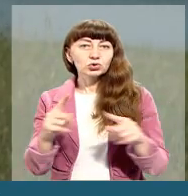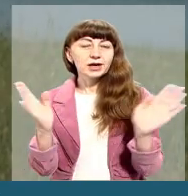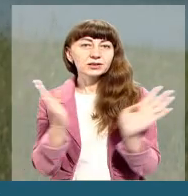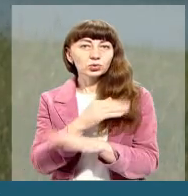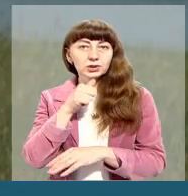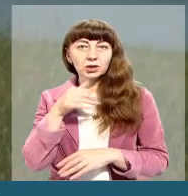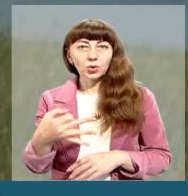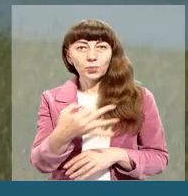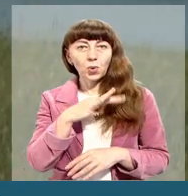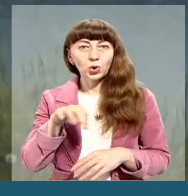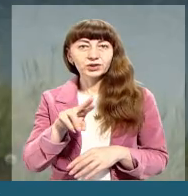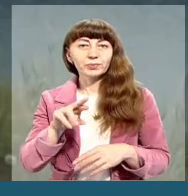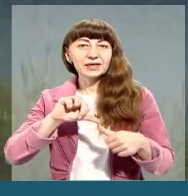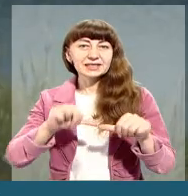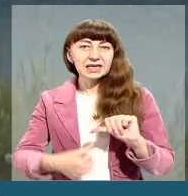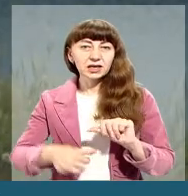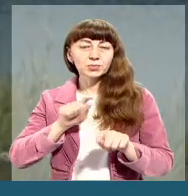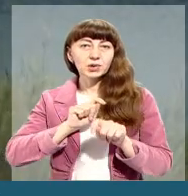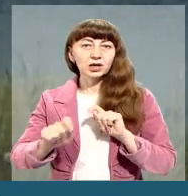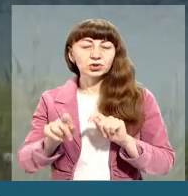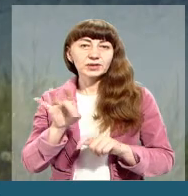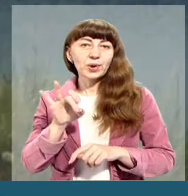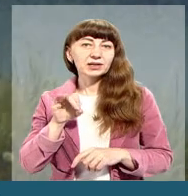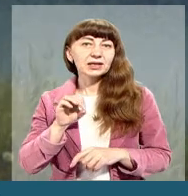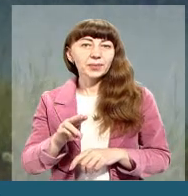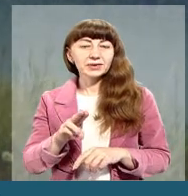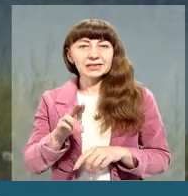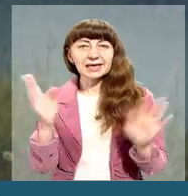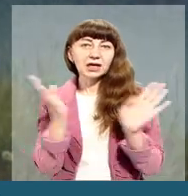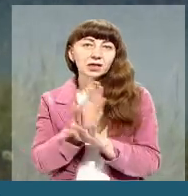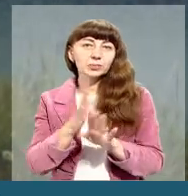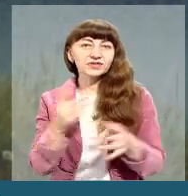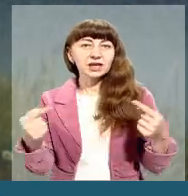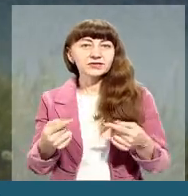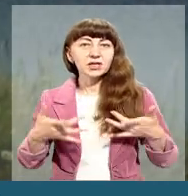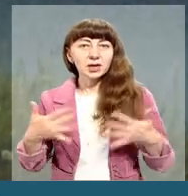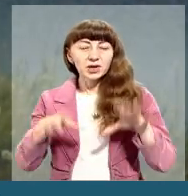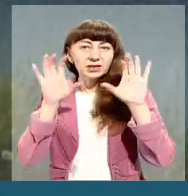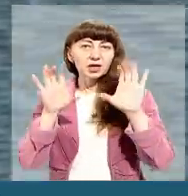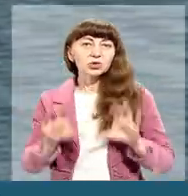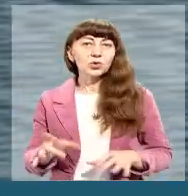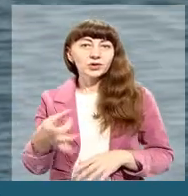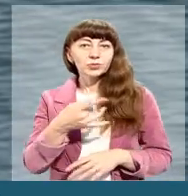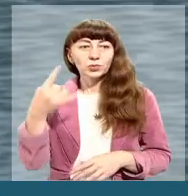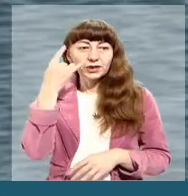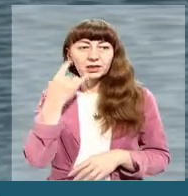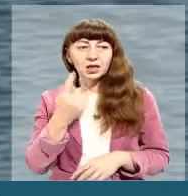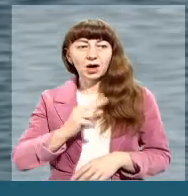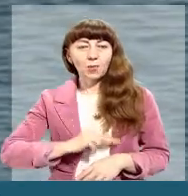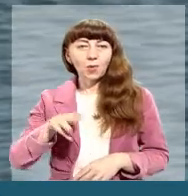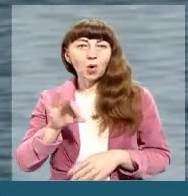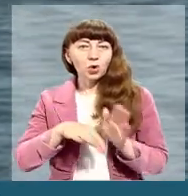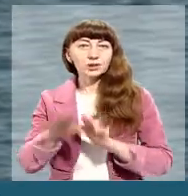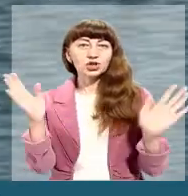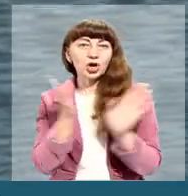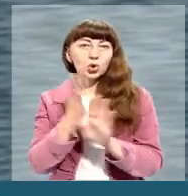Кустанайской области находятся под постоянным контролем Департамента экологии в соответствии с требованиями законодательства Республики Казахстан. Работа по